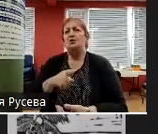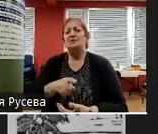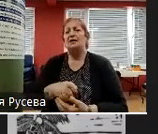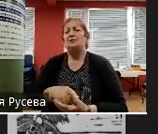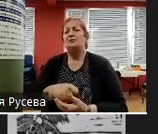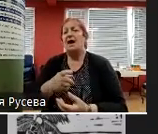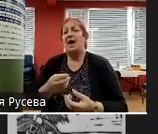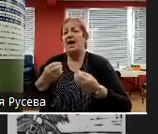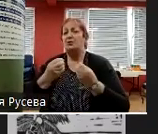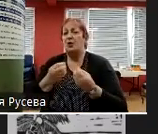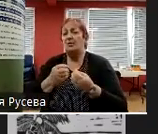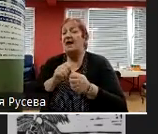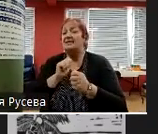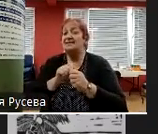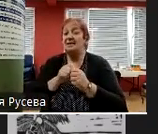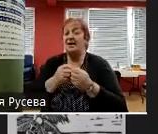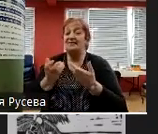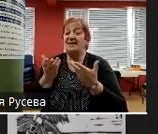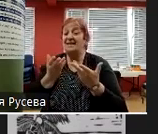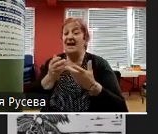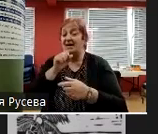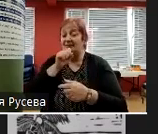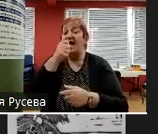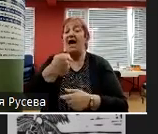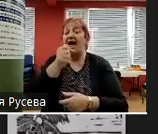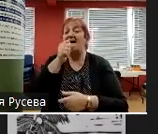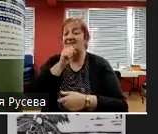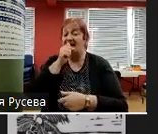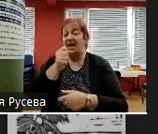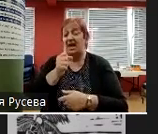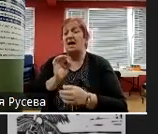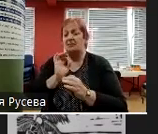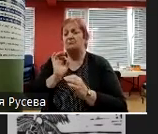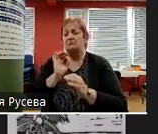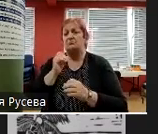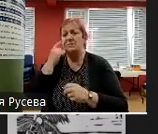е добре да се направи някаква анкета, примерно,